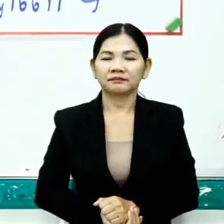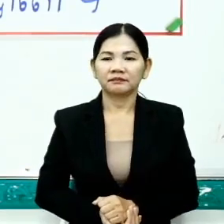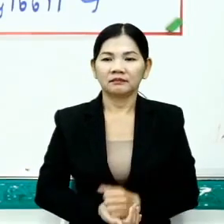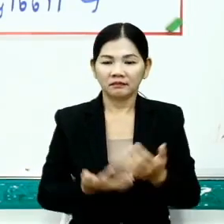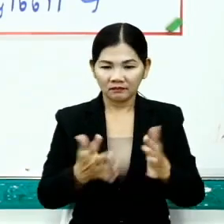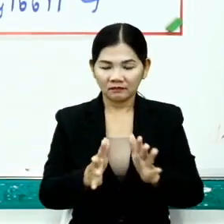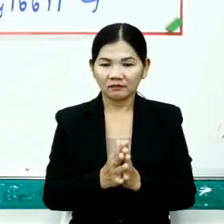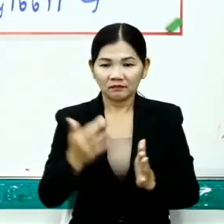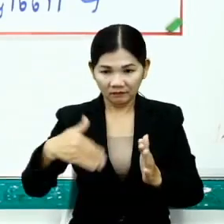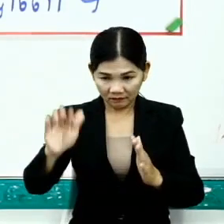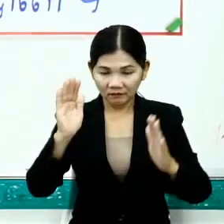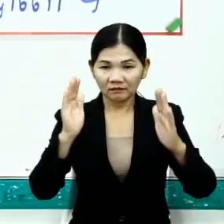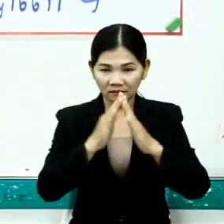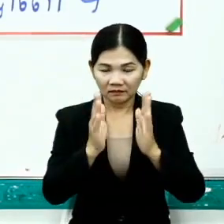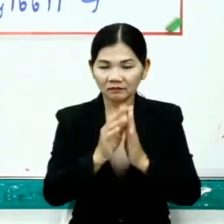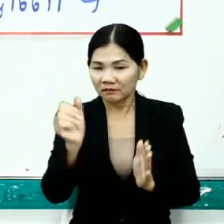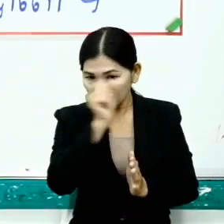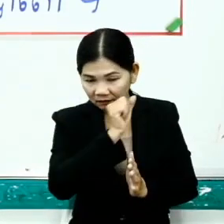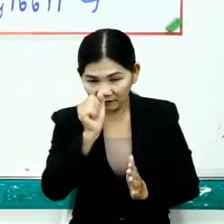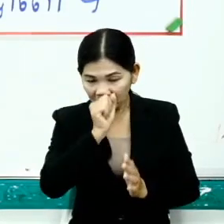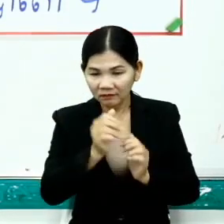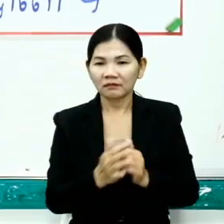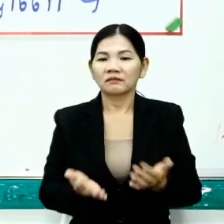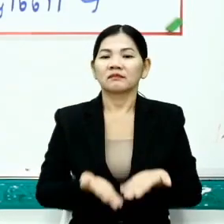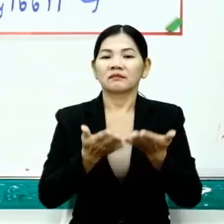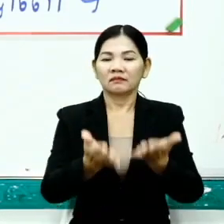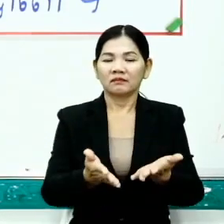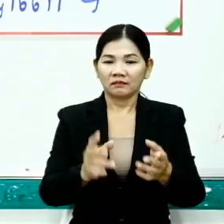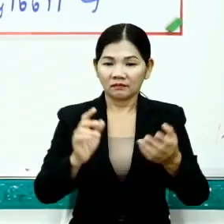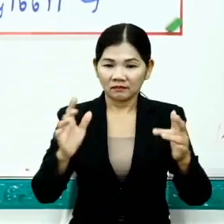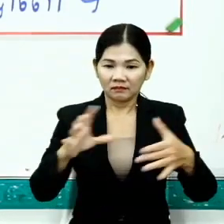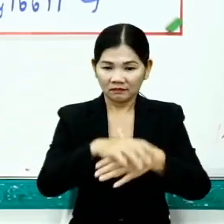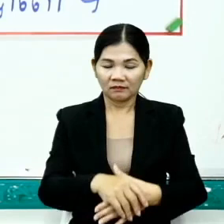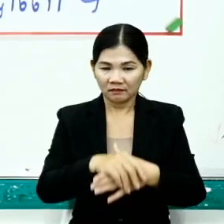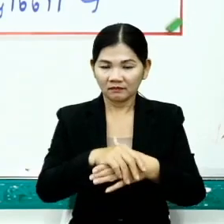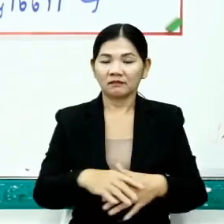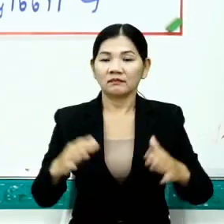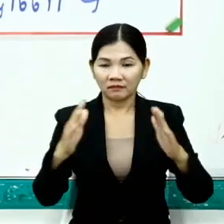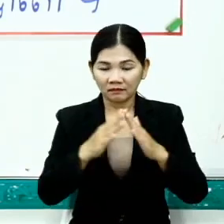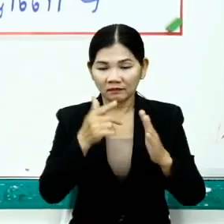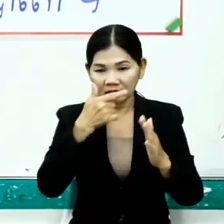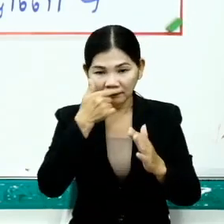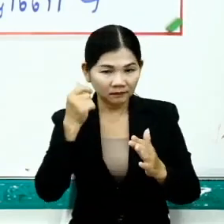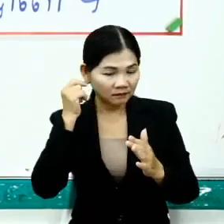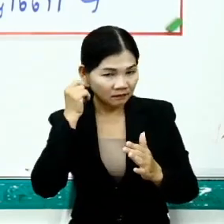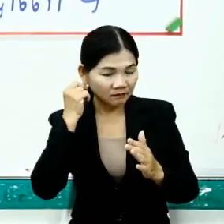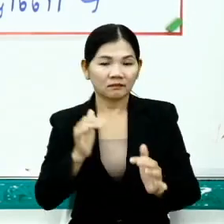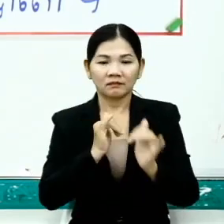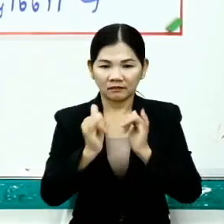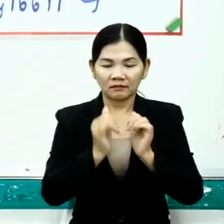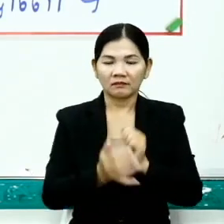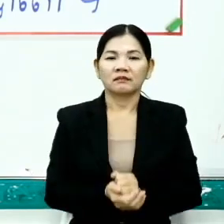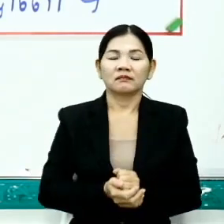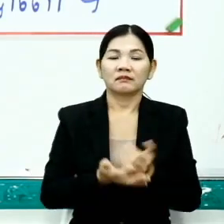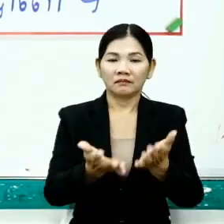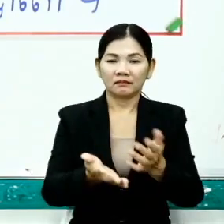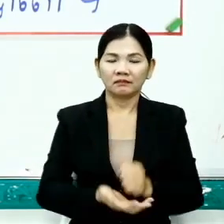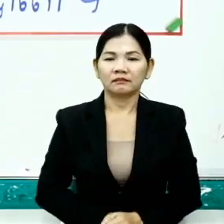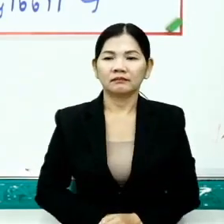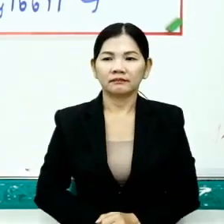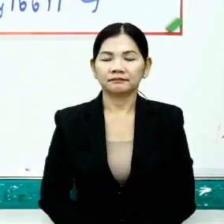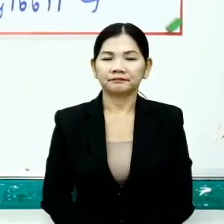ហើយអញ្ចឹងពេលត្រឡប់ទៅផ្ទះវិញកូនអាចច្រៀងចម្រៀងនេះឲ្យមិត្តភក្តិយើងនៅផ្ទះឬក៏បងប្អូនឬក៏ឪពុកម្ដាយយើងស្ដាប់ផង